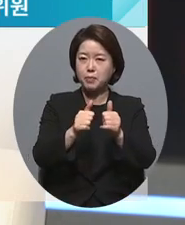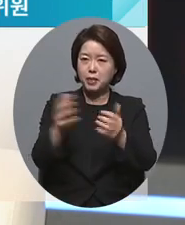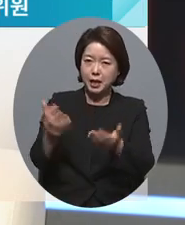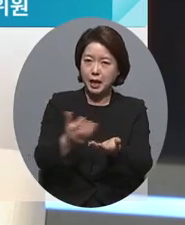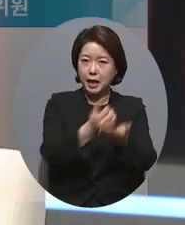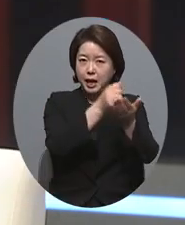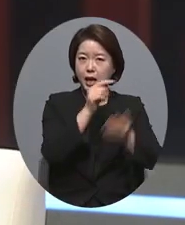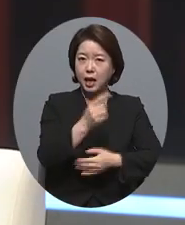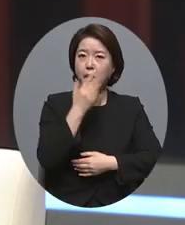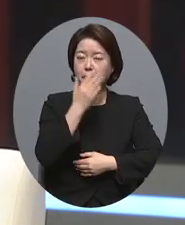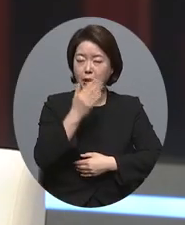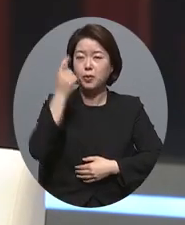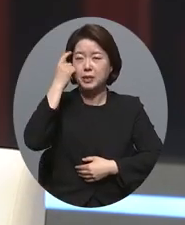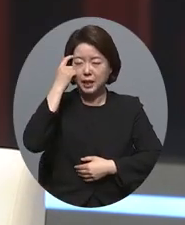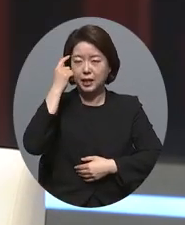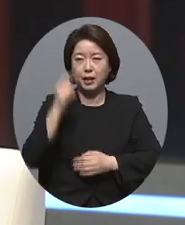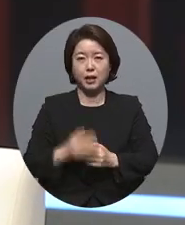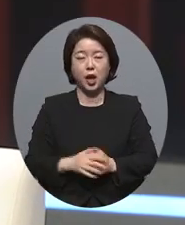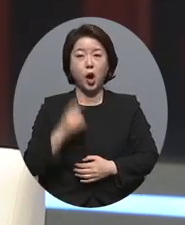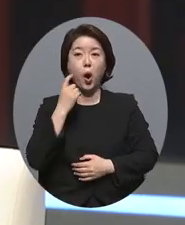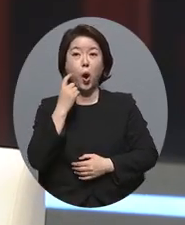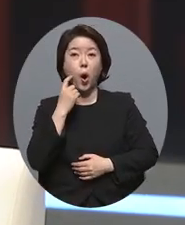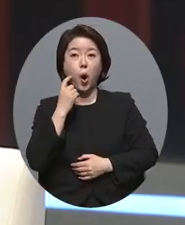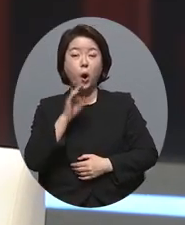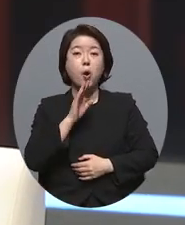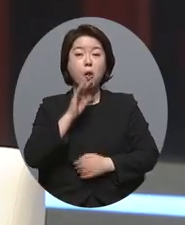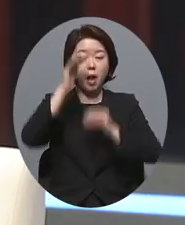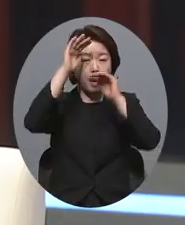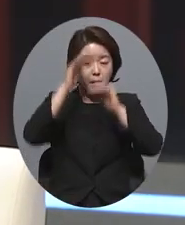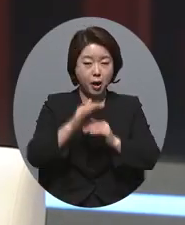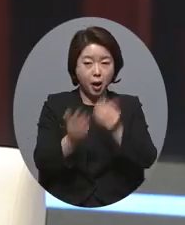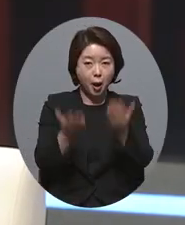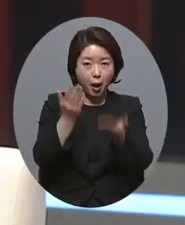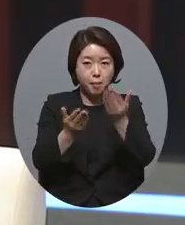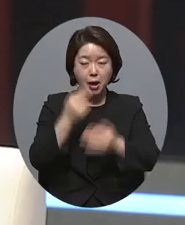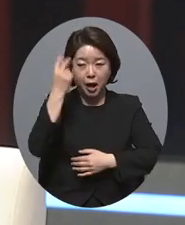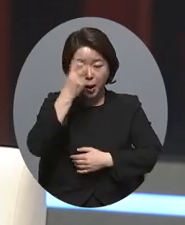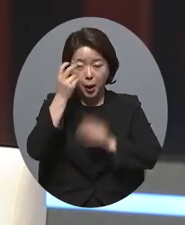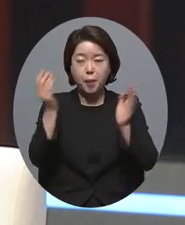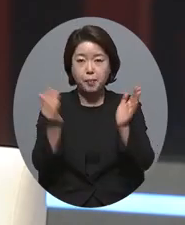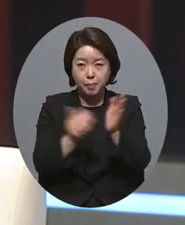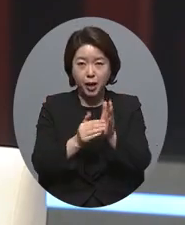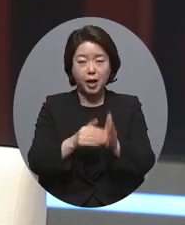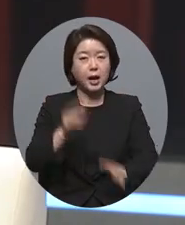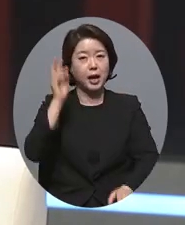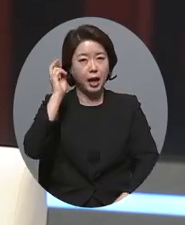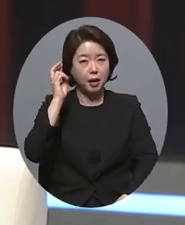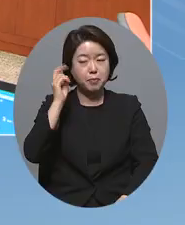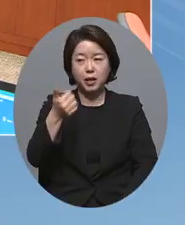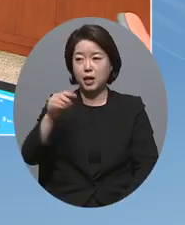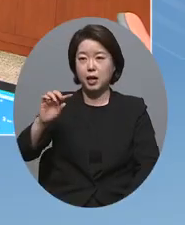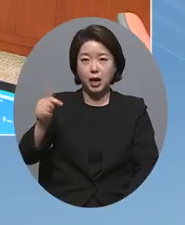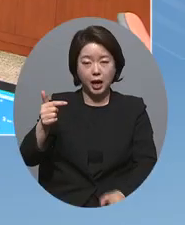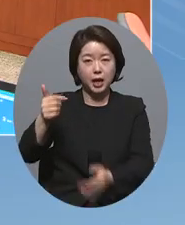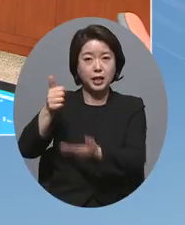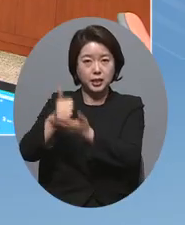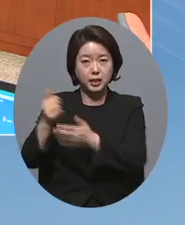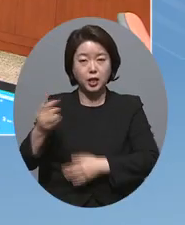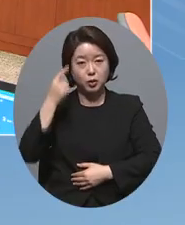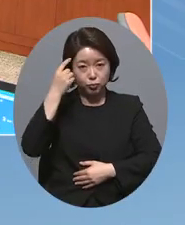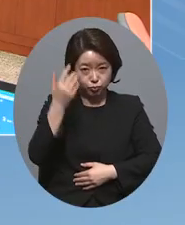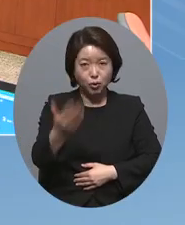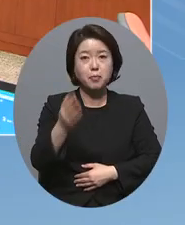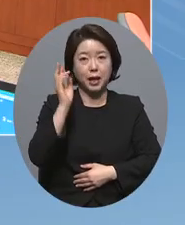같아요. 그러니까 허위 사실인지 아닌지에 대해서 아마 검토를 다 해보고 아마 이거를 한동훈 장관한테 물어봤을 거거든요.